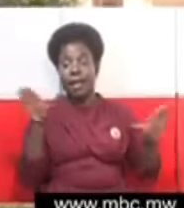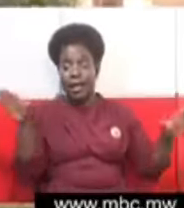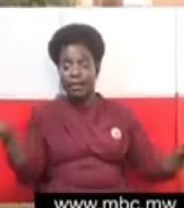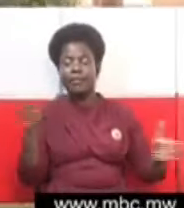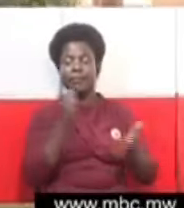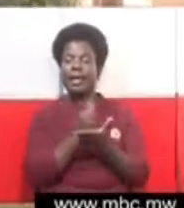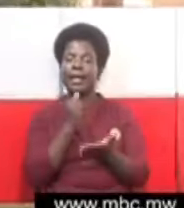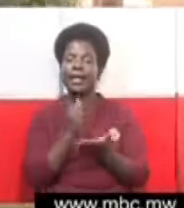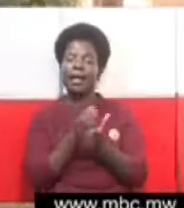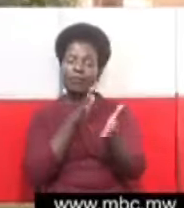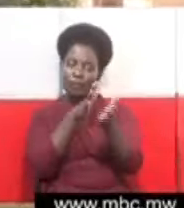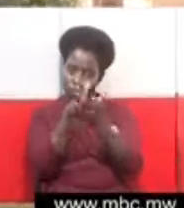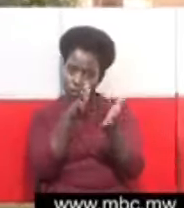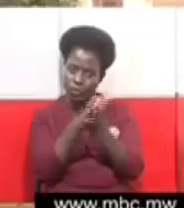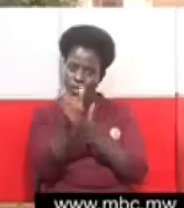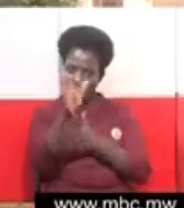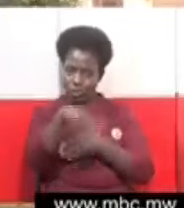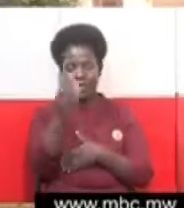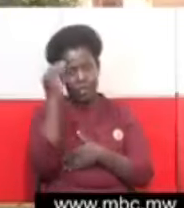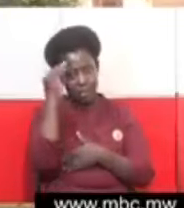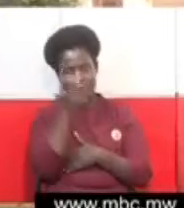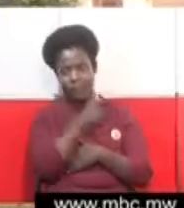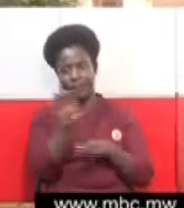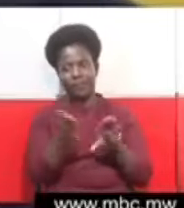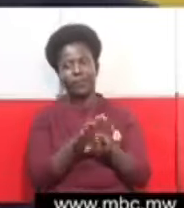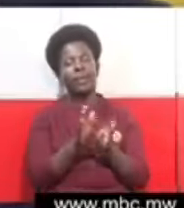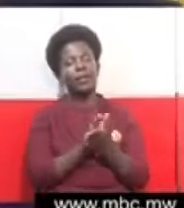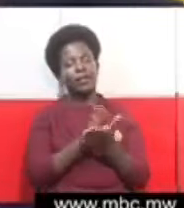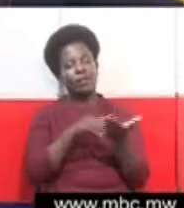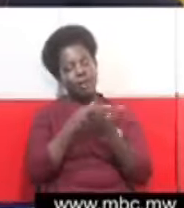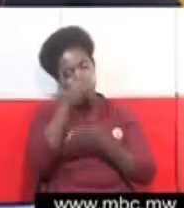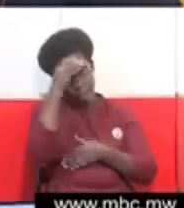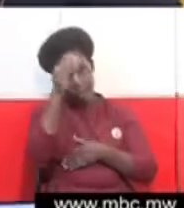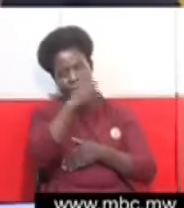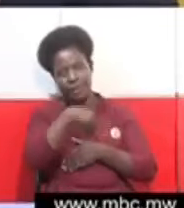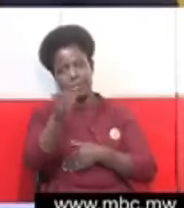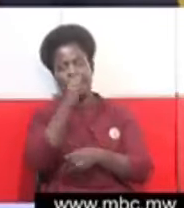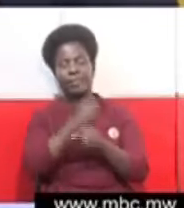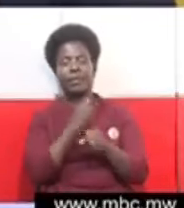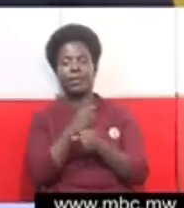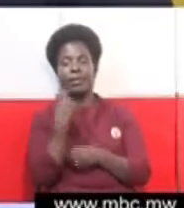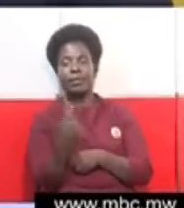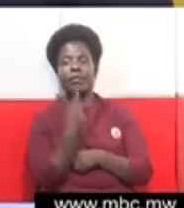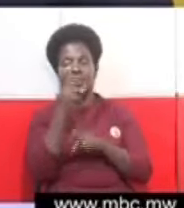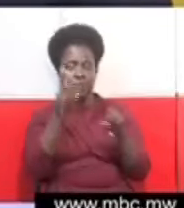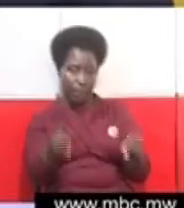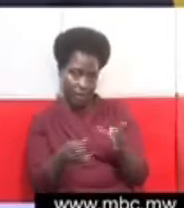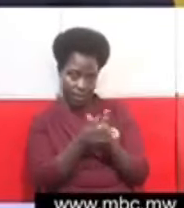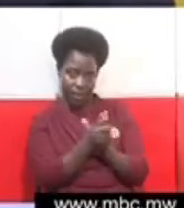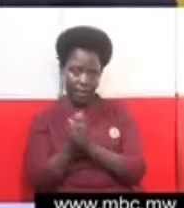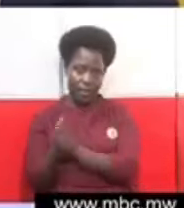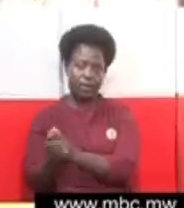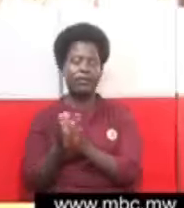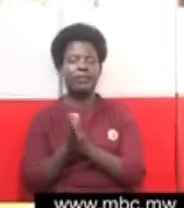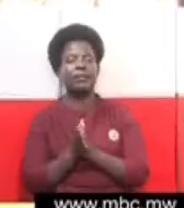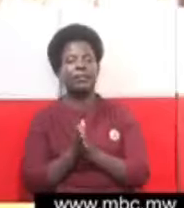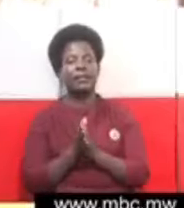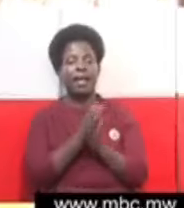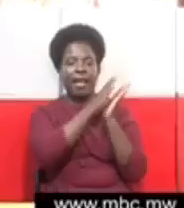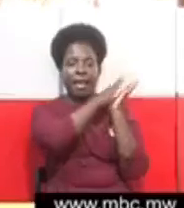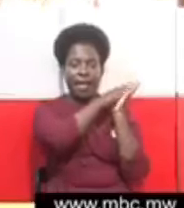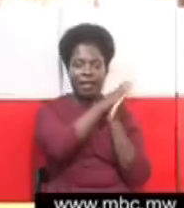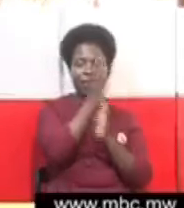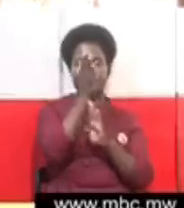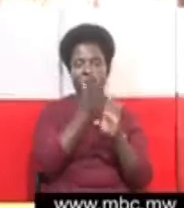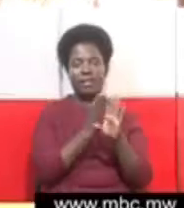ai naiwala losini madziwa chifukwa a polisi tikagwirapo ntchito. Mmodzi mwa anthu omwe amatsogolera miyambo yosiyana-siyana